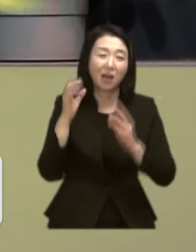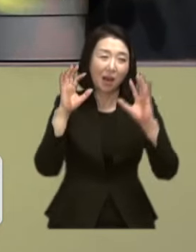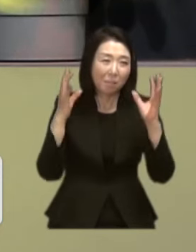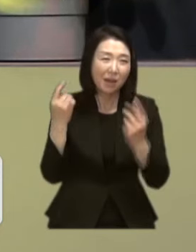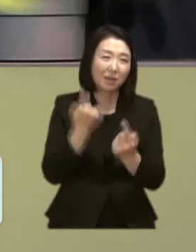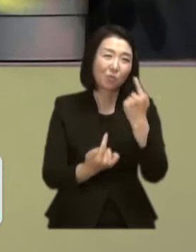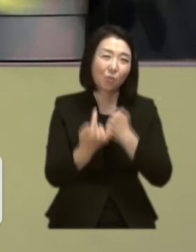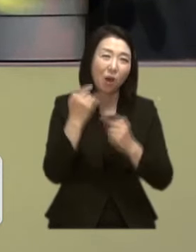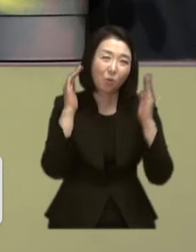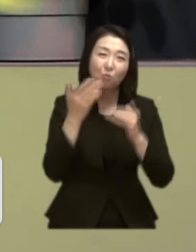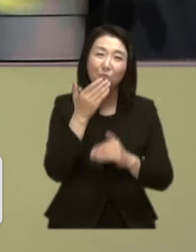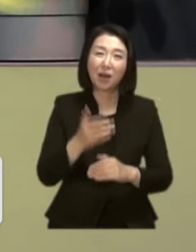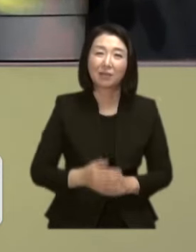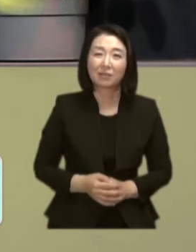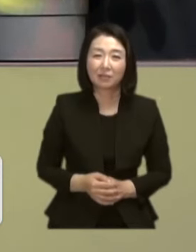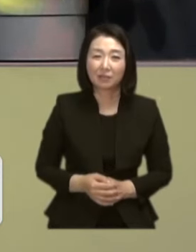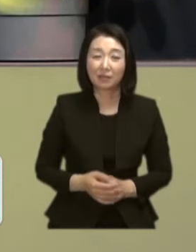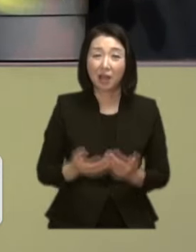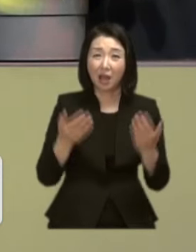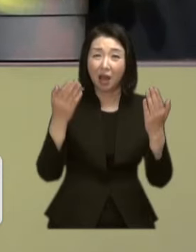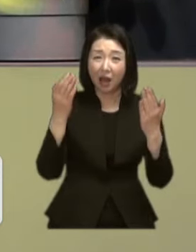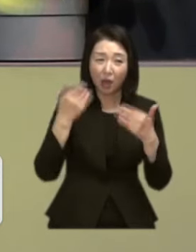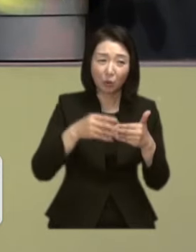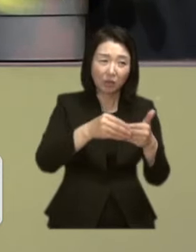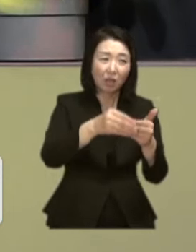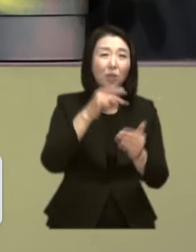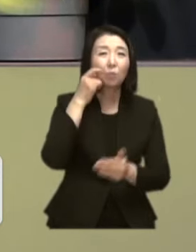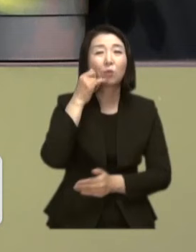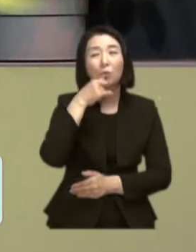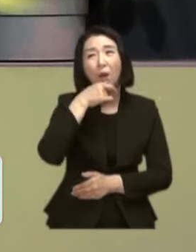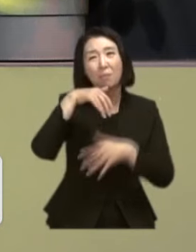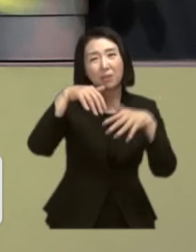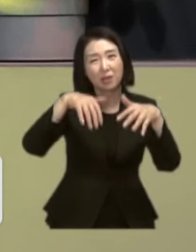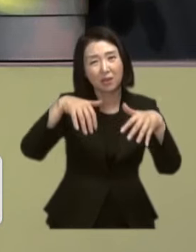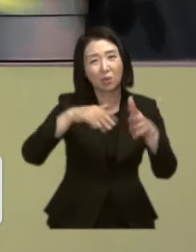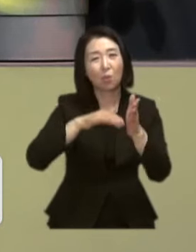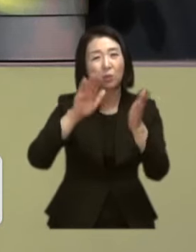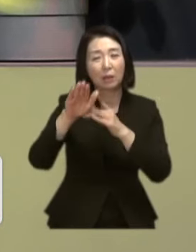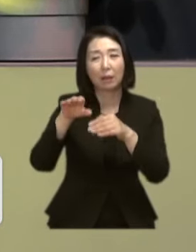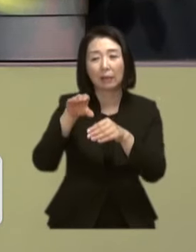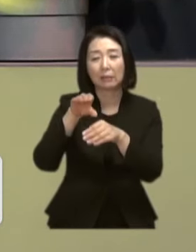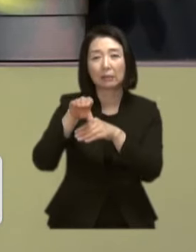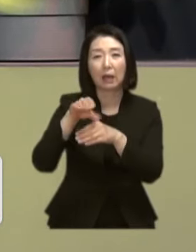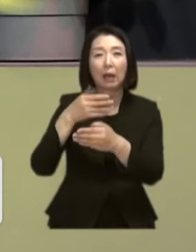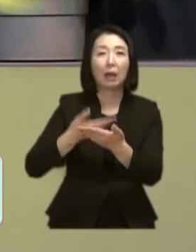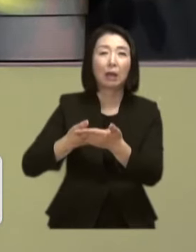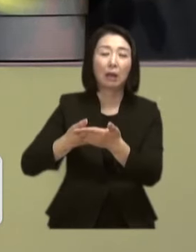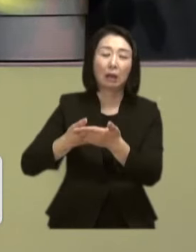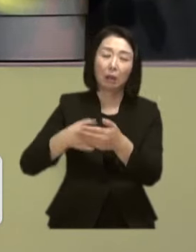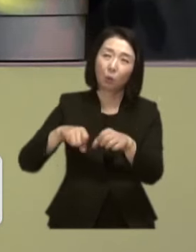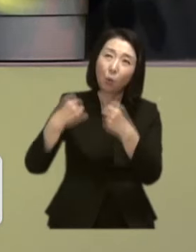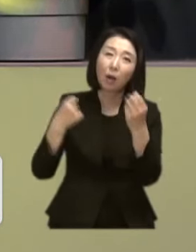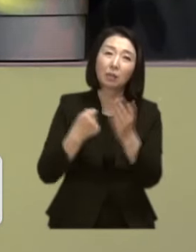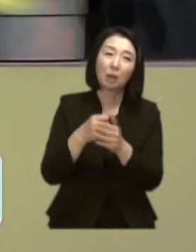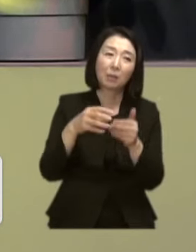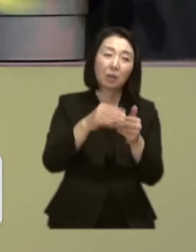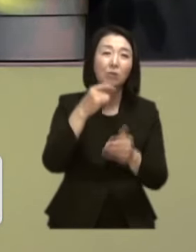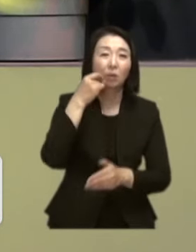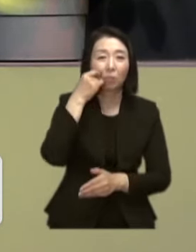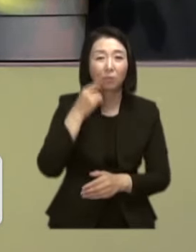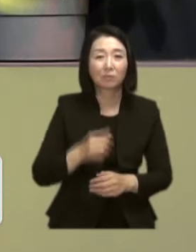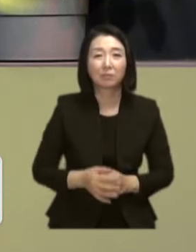있도록. 그러다 보면 아이들이 학교를 제가 못 태워줄 때가 있어요. 비가 오거나 그러는데 차가 고장나가지고 네. 못 태울 때는 천장